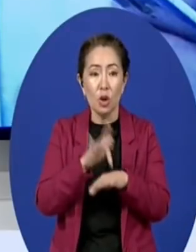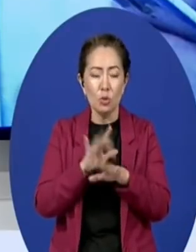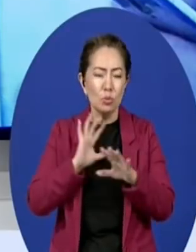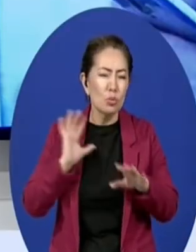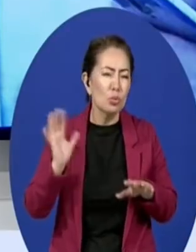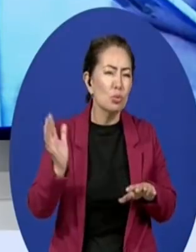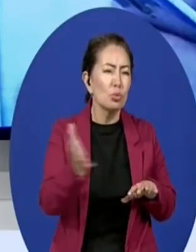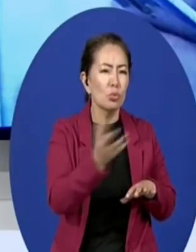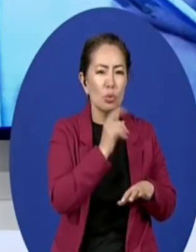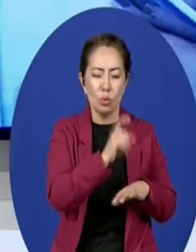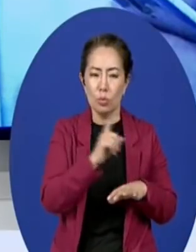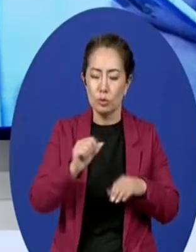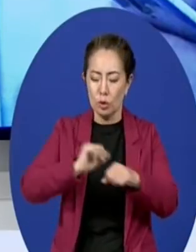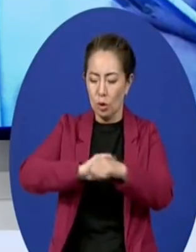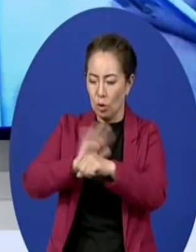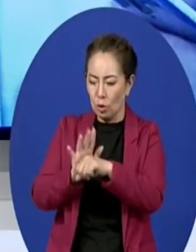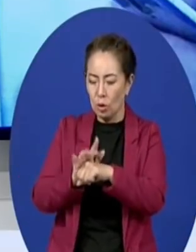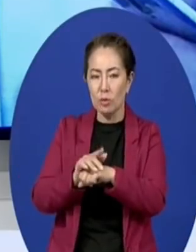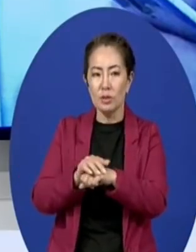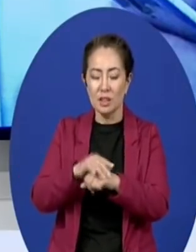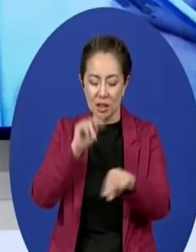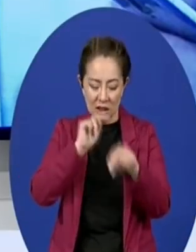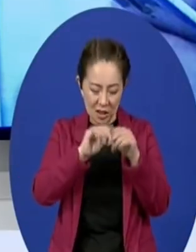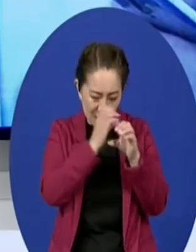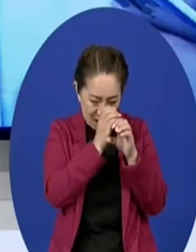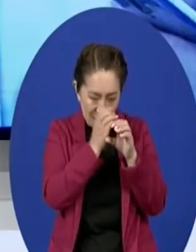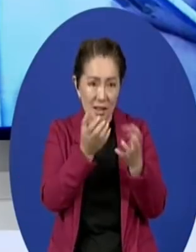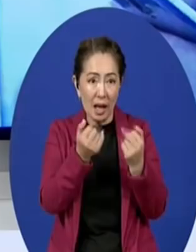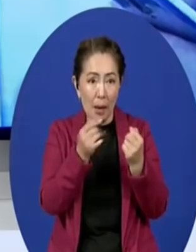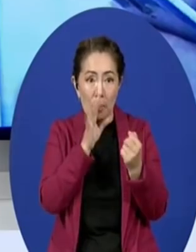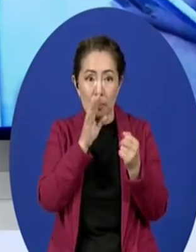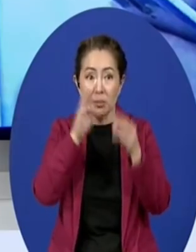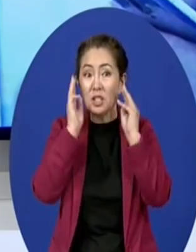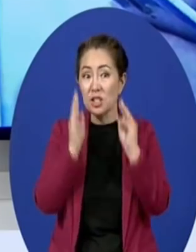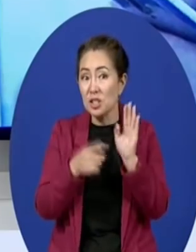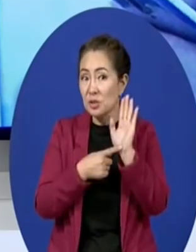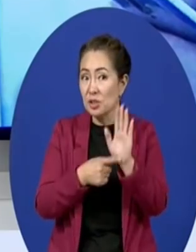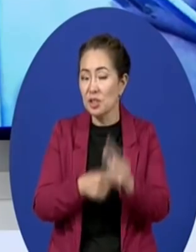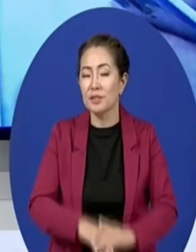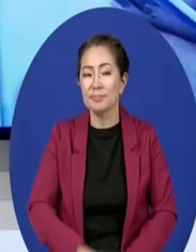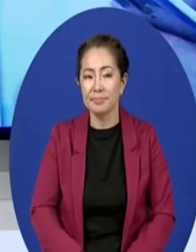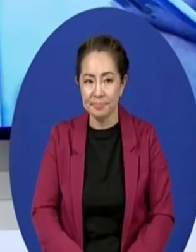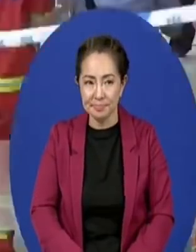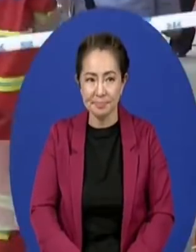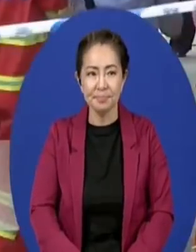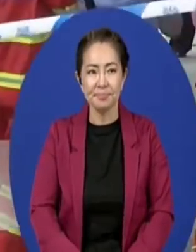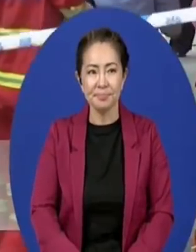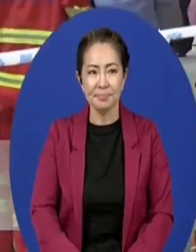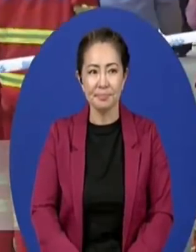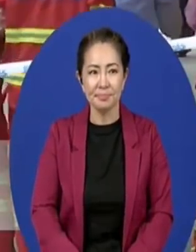оршин суугчид коронавирусны шинжилгээ хавруулахар шийдвэр гаргасан байна.